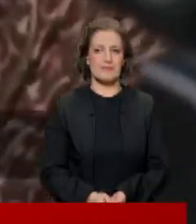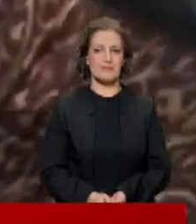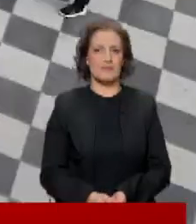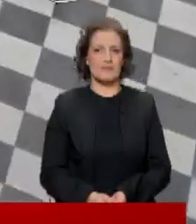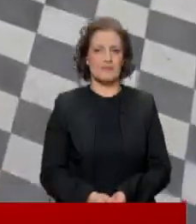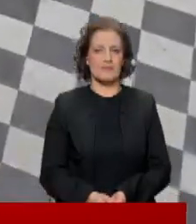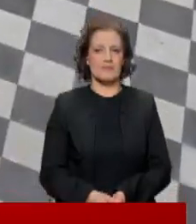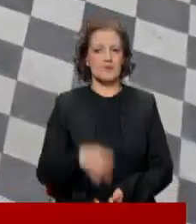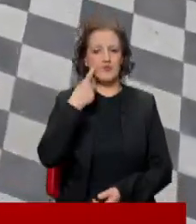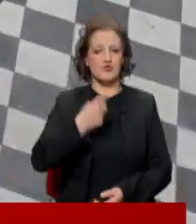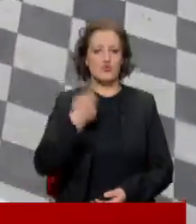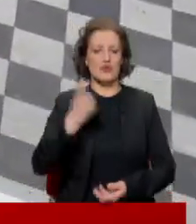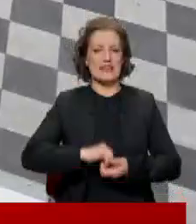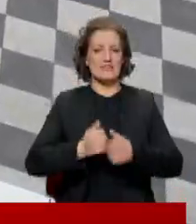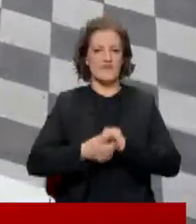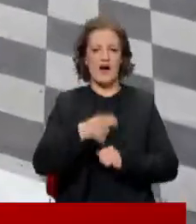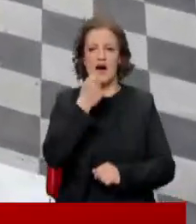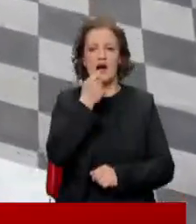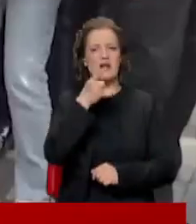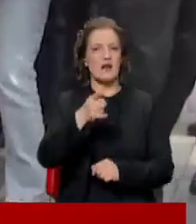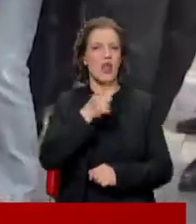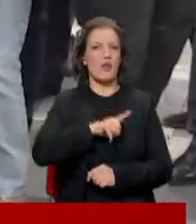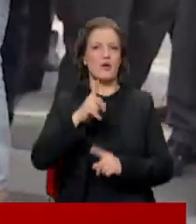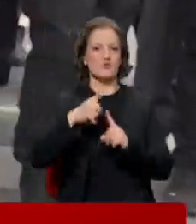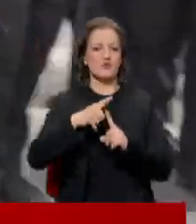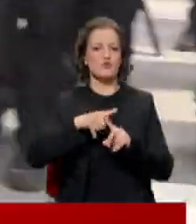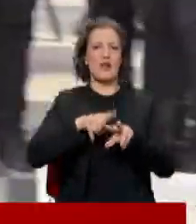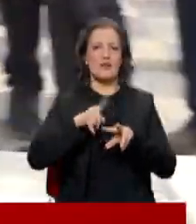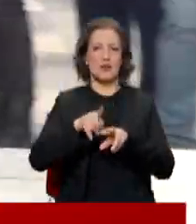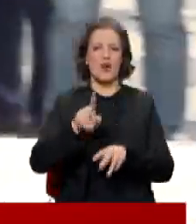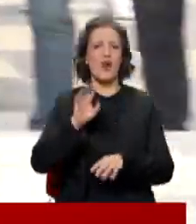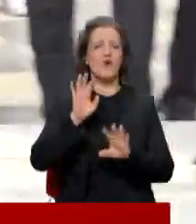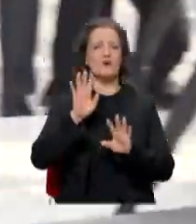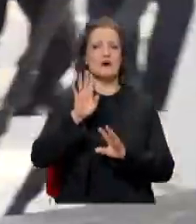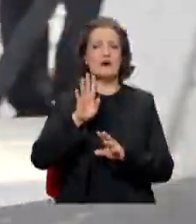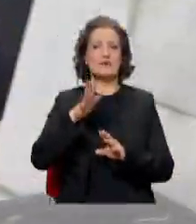Karaşarlı başkanım. Cumhur İttifakı'nın Ankara'dayı Turgut Altınok da Hocalı katliamı anmasına katıldı.